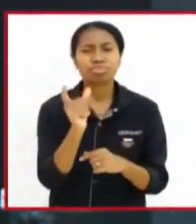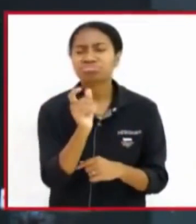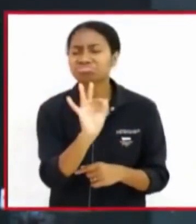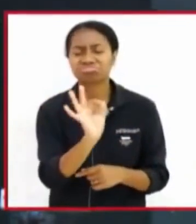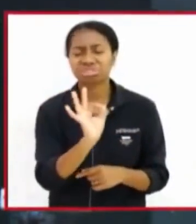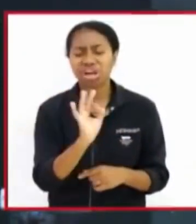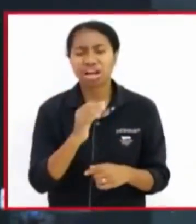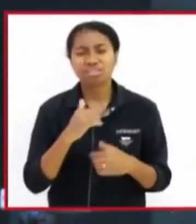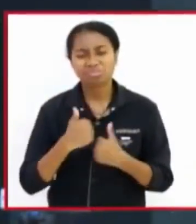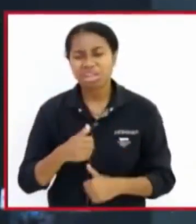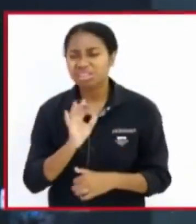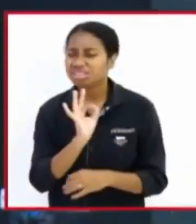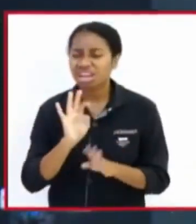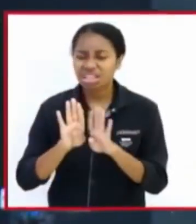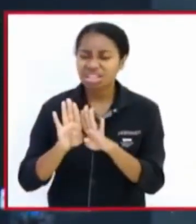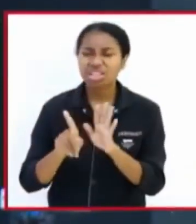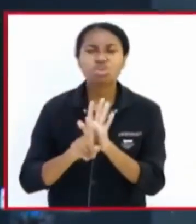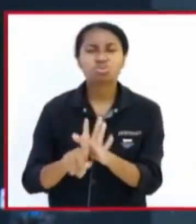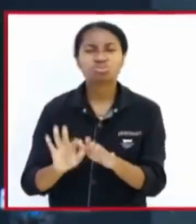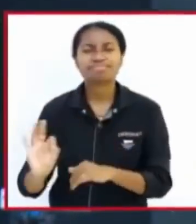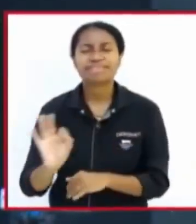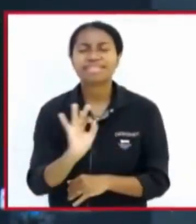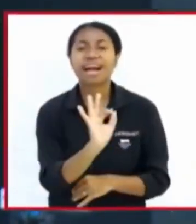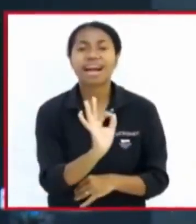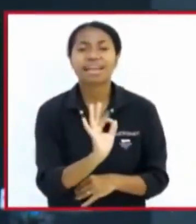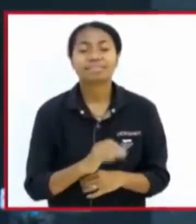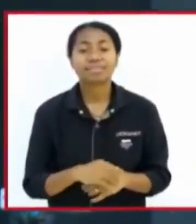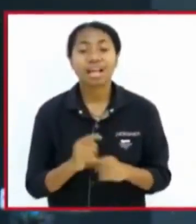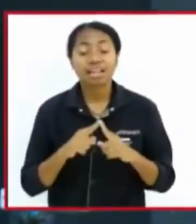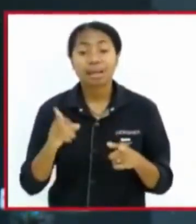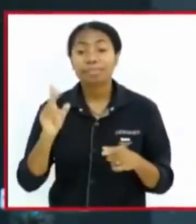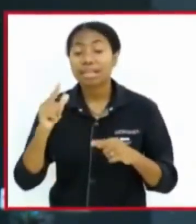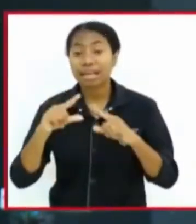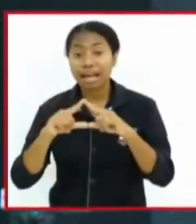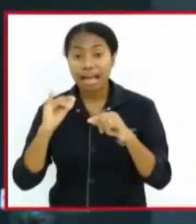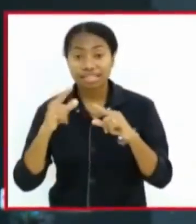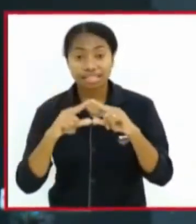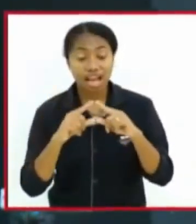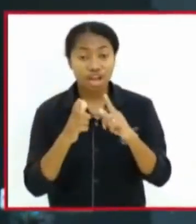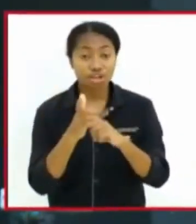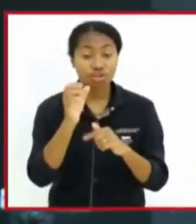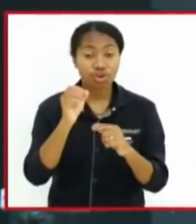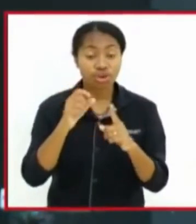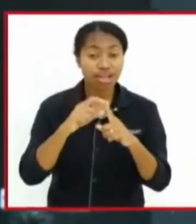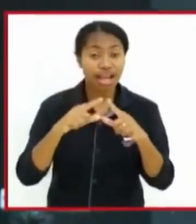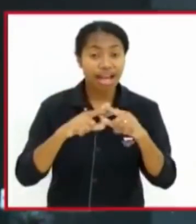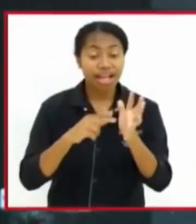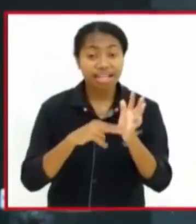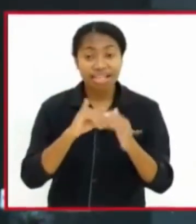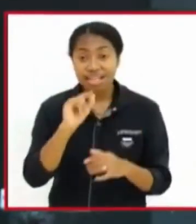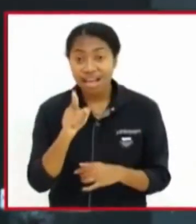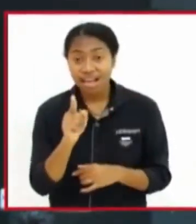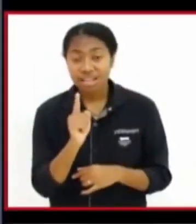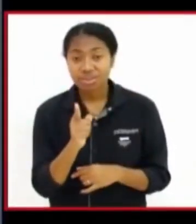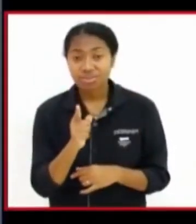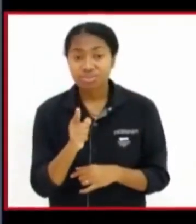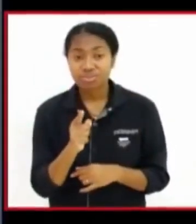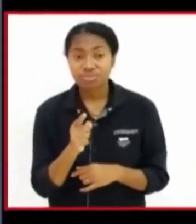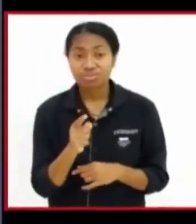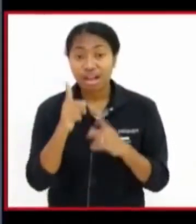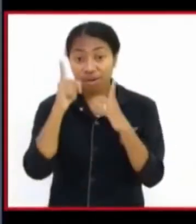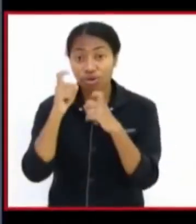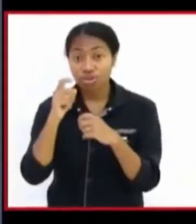tidak ikut campur tapi Raja Yordania itu raja Husein ini Raja